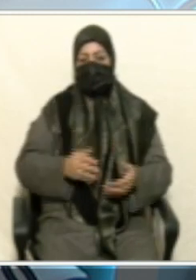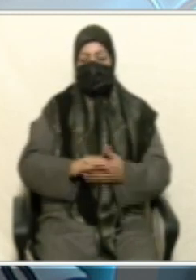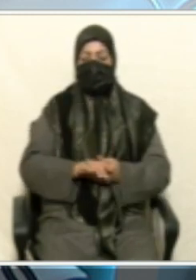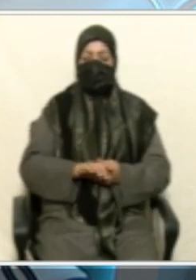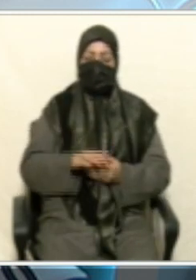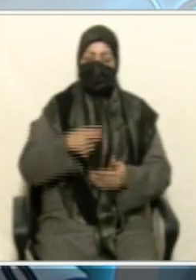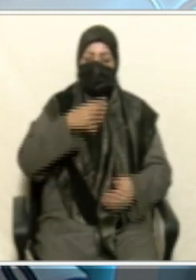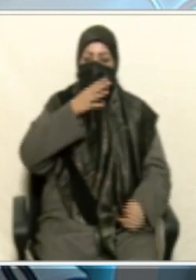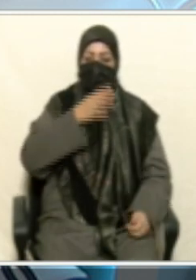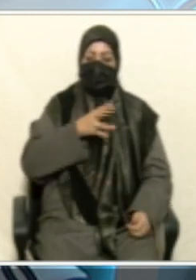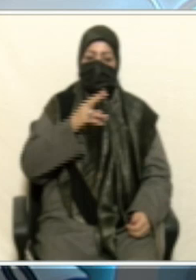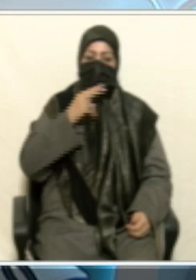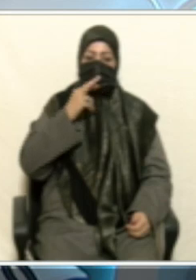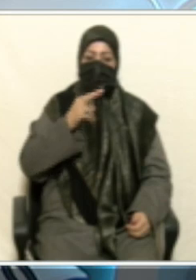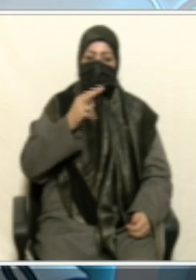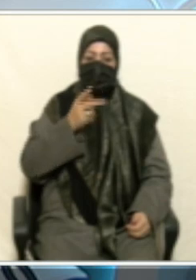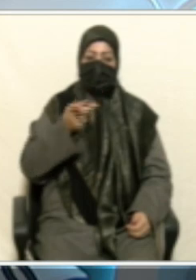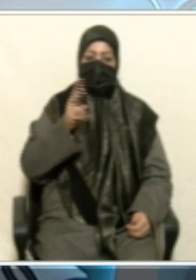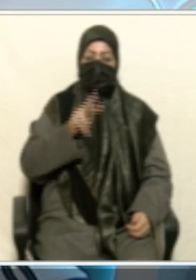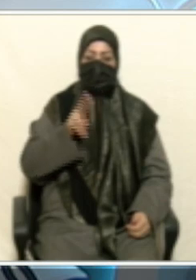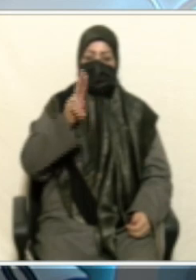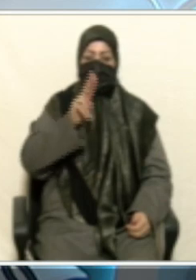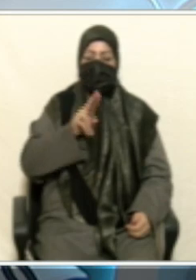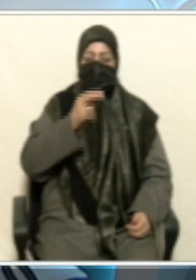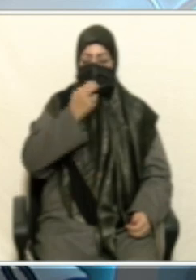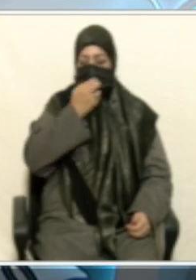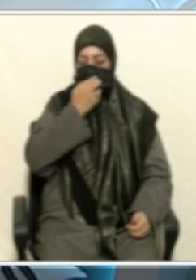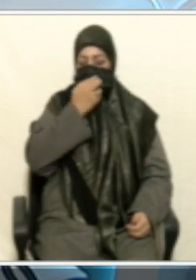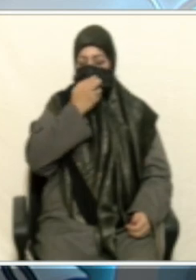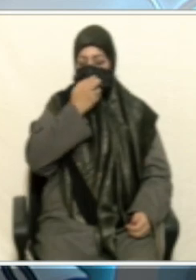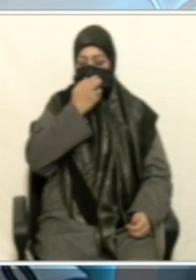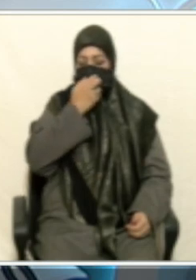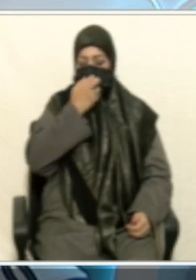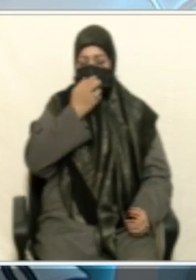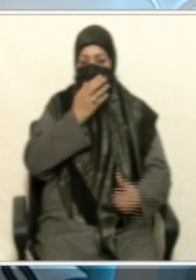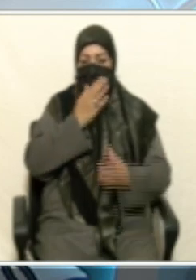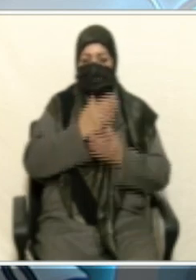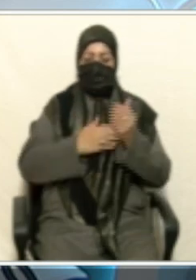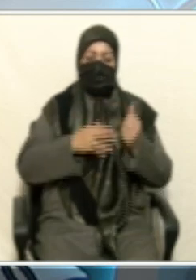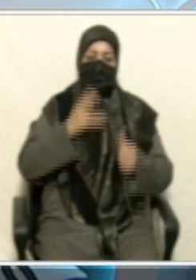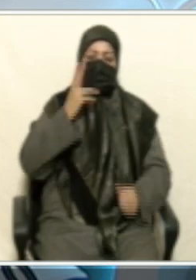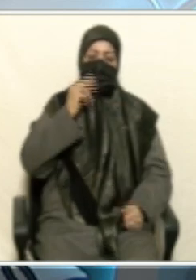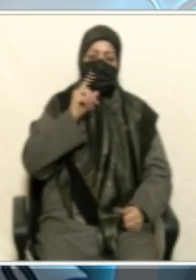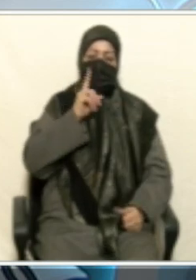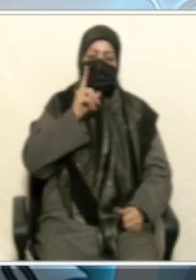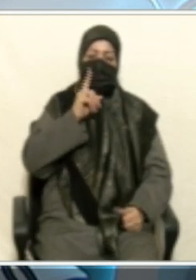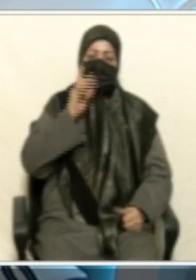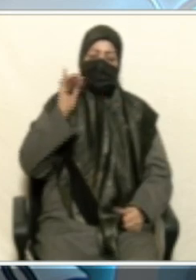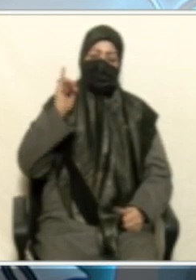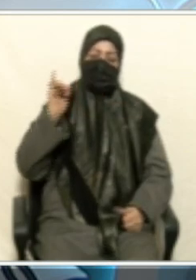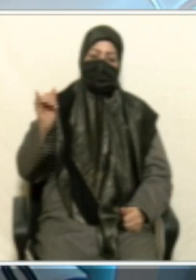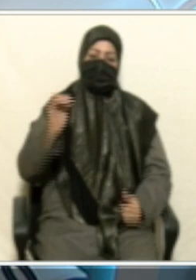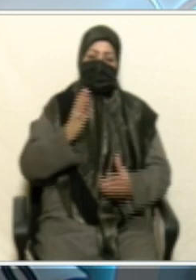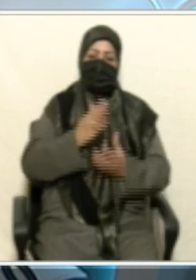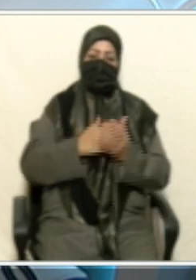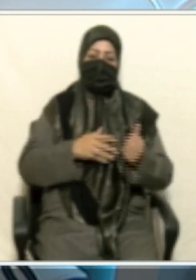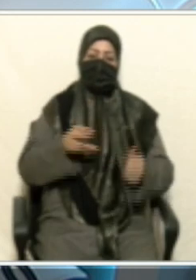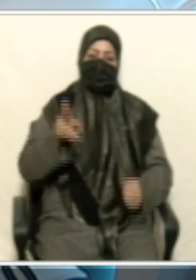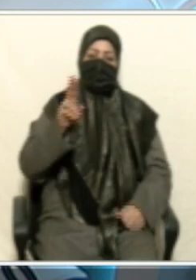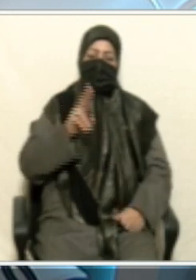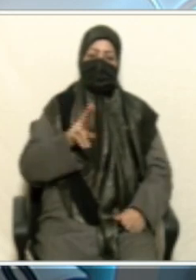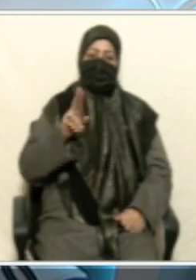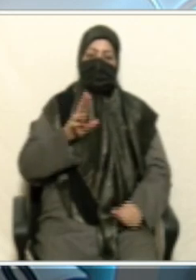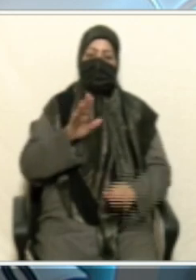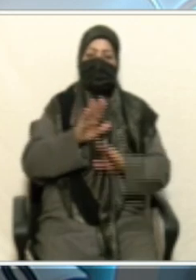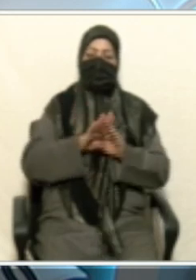عن حقوق الوالدين. نعم. يعني بالنسبة لحقوق الوالدين أنا لي سؤال عليه. سؤال عليه أن